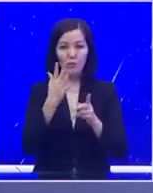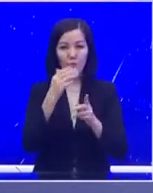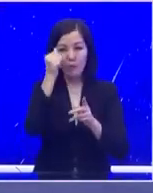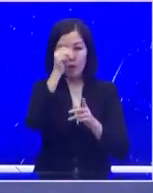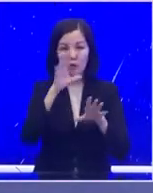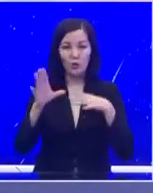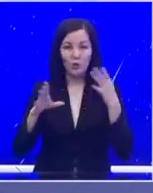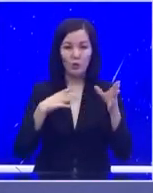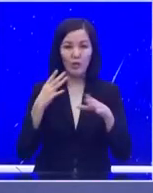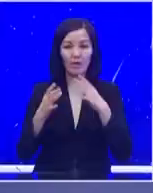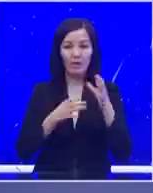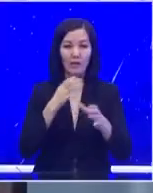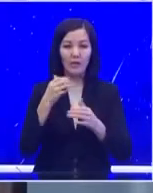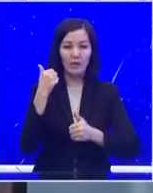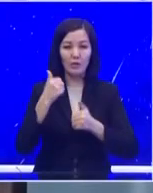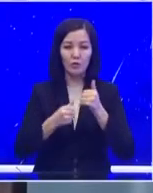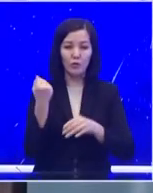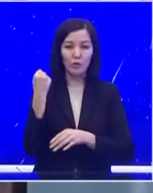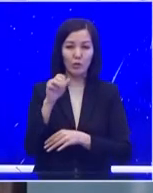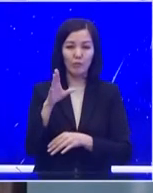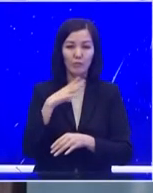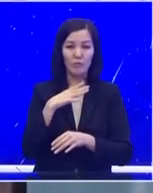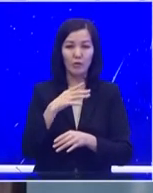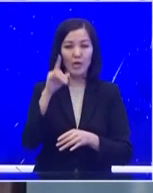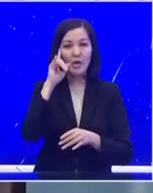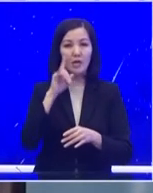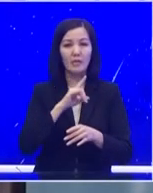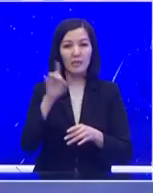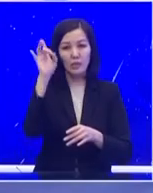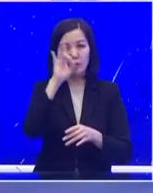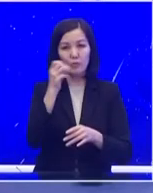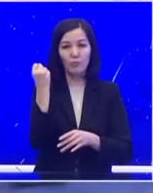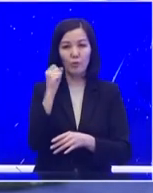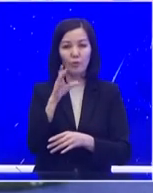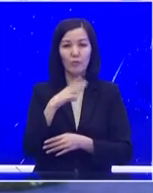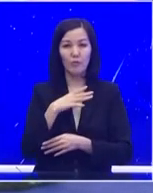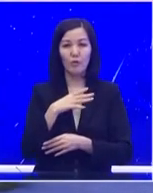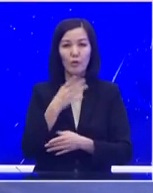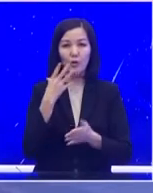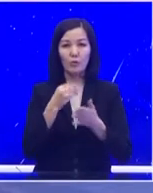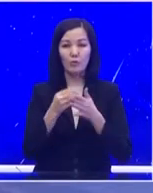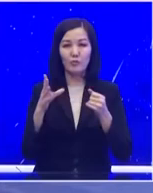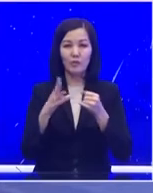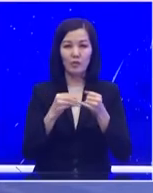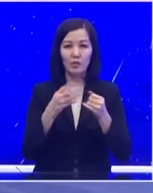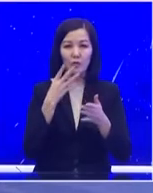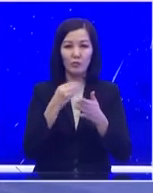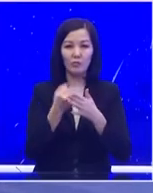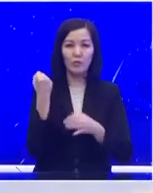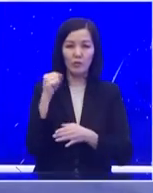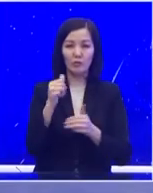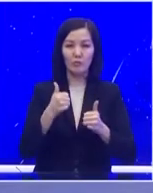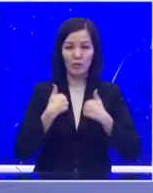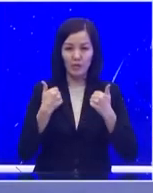айналысады. Осы уақыт ішінде халықаралық турнирлерде жеңімпаз болды. Қазақстан чемпион атанды. Өзіміз жерде, өзіміздің елде жеңімпаз болуға